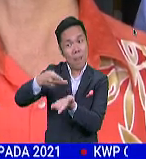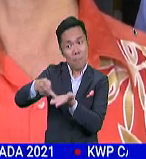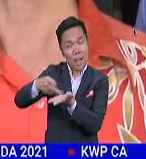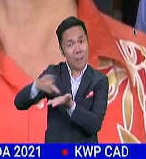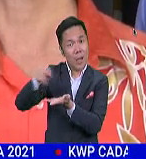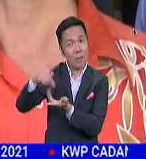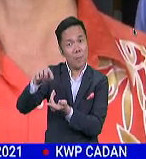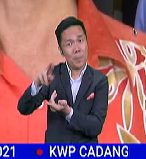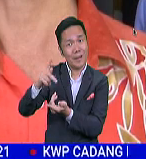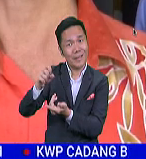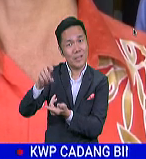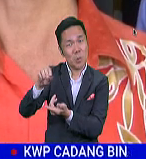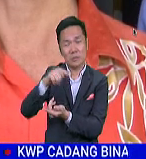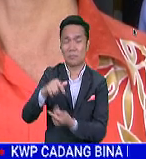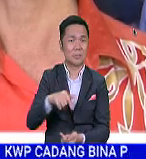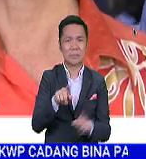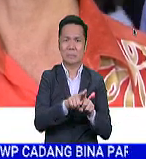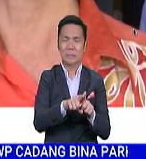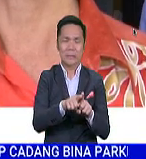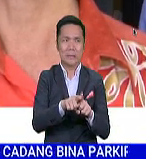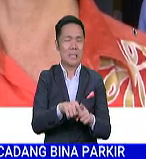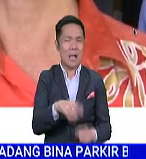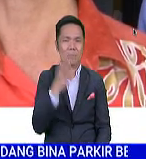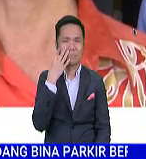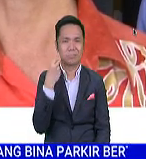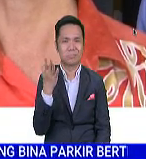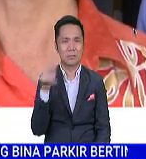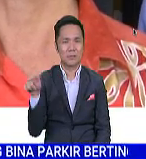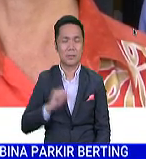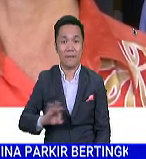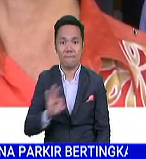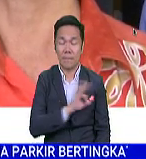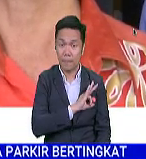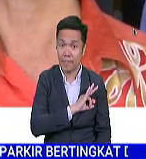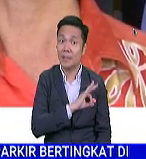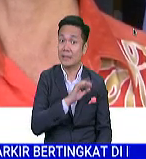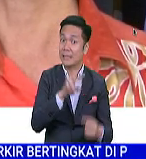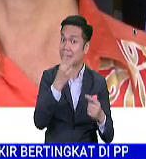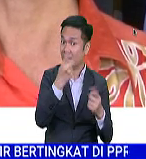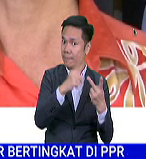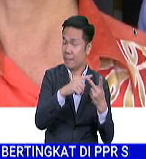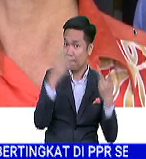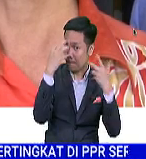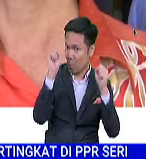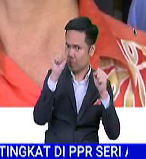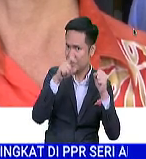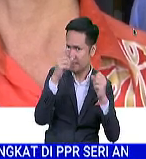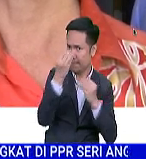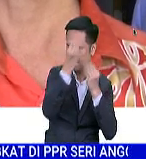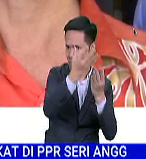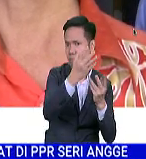tidak bertanggungjawab kepada pekerjanya dan ganteng Jawa majikan inilah untuk melakukan kemalangan kepada begitu